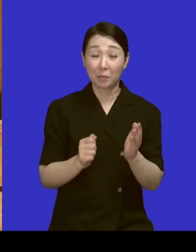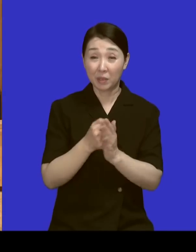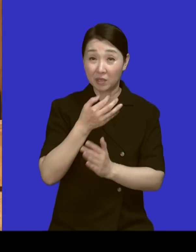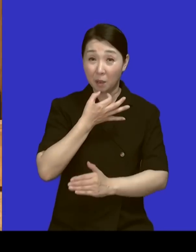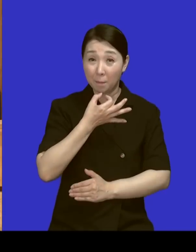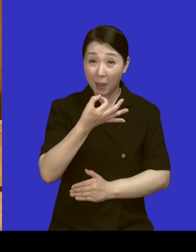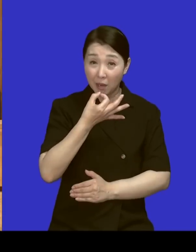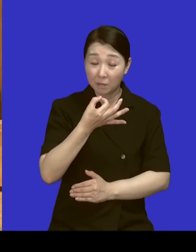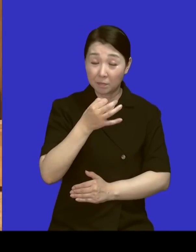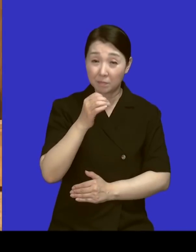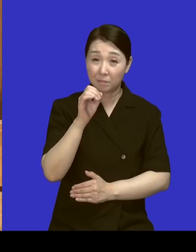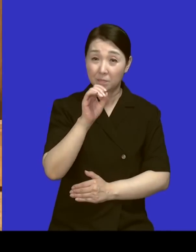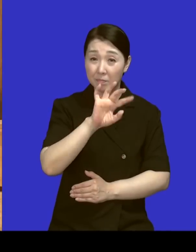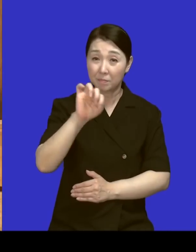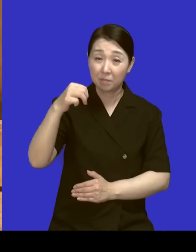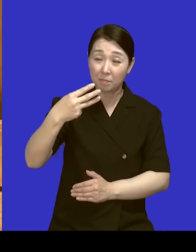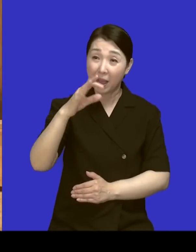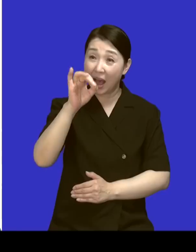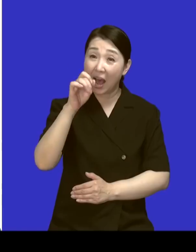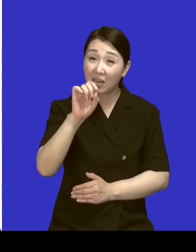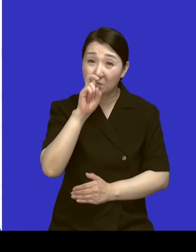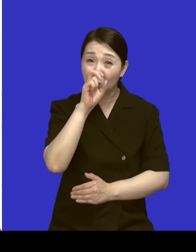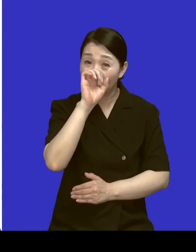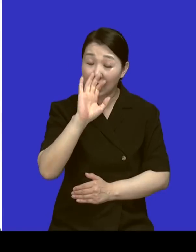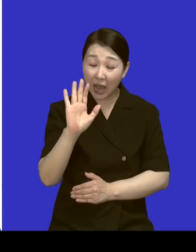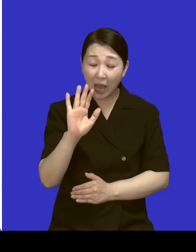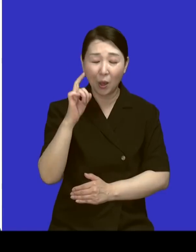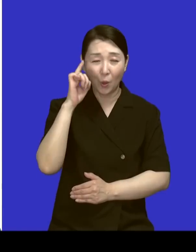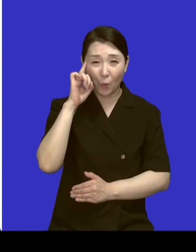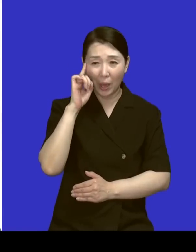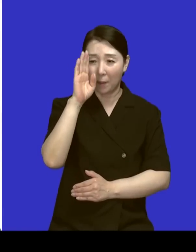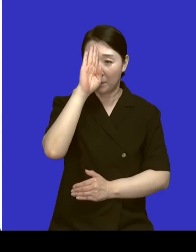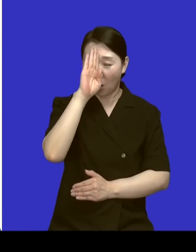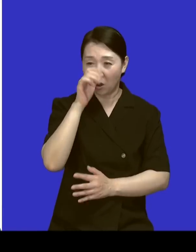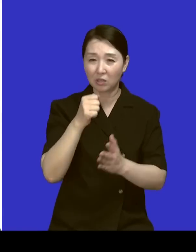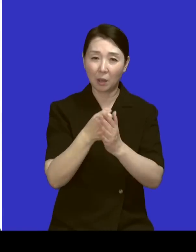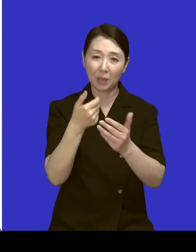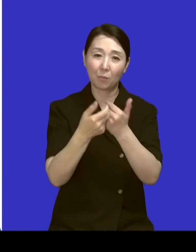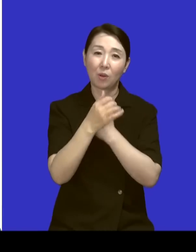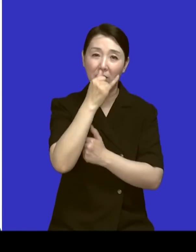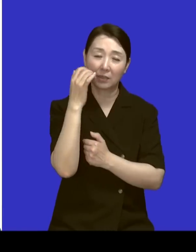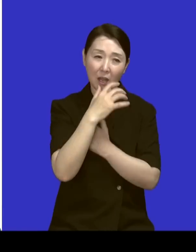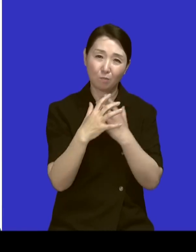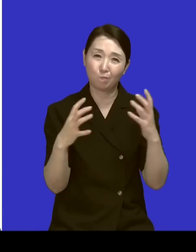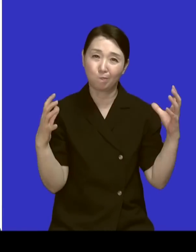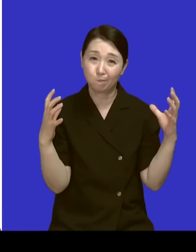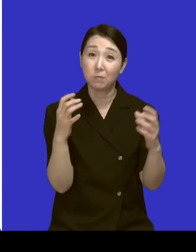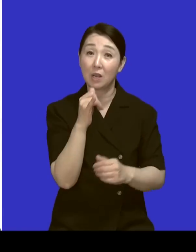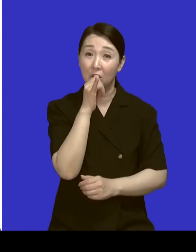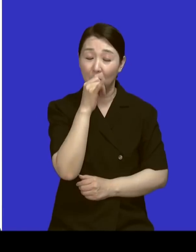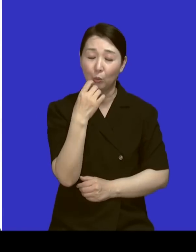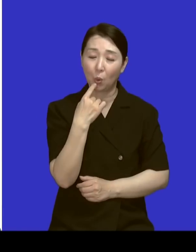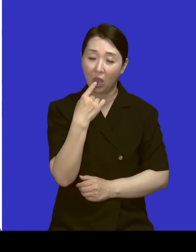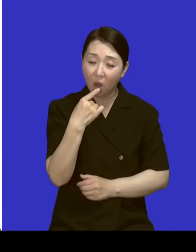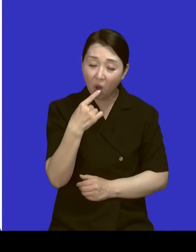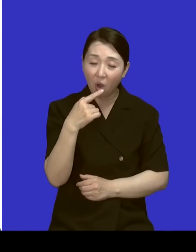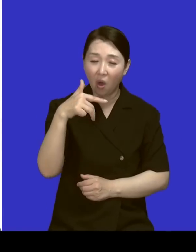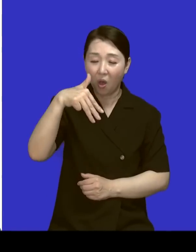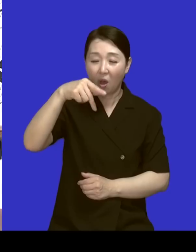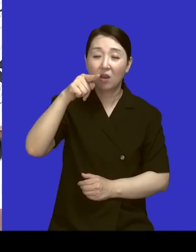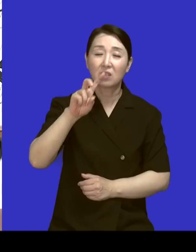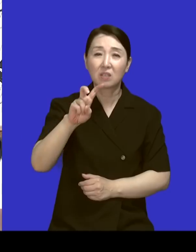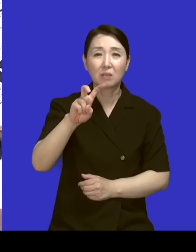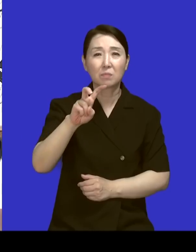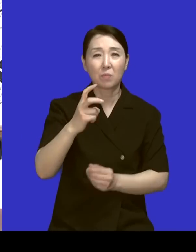발음이 좀 네, 그 불편하실 때도 조현병으로 인해서 살짝 부작용이 있는데 네. 살이 찌는 것도 있고 아. 또 혀에서 침이 잘 안